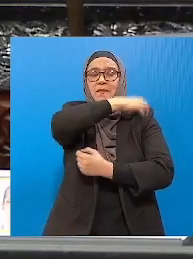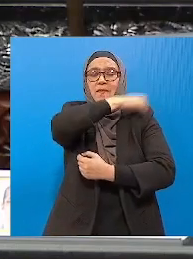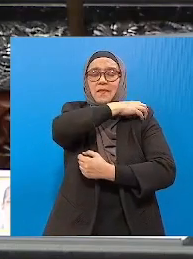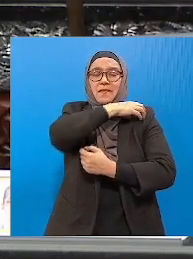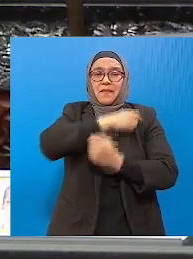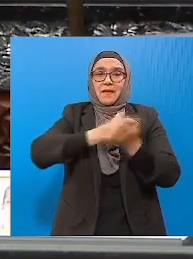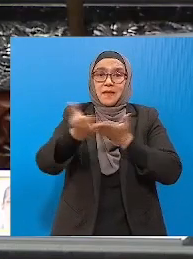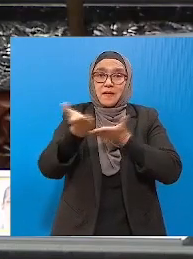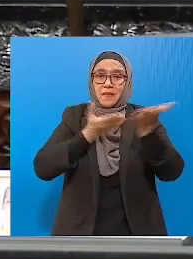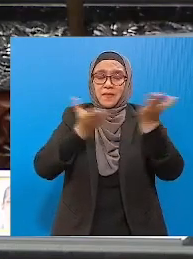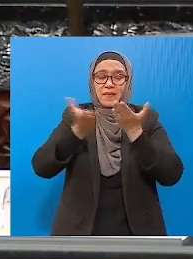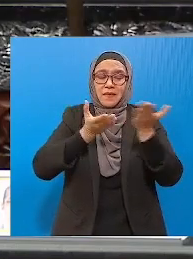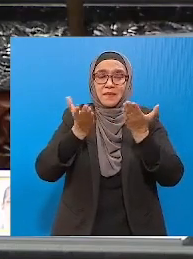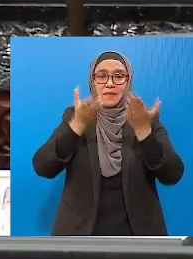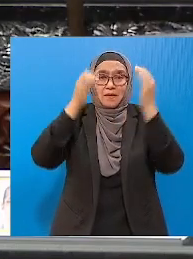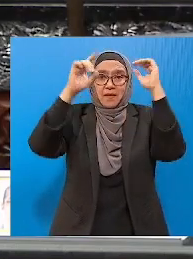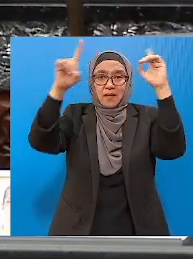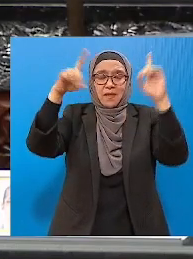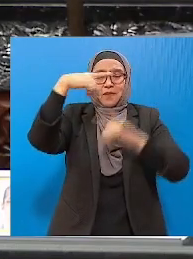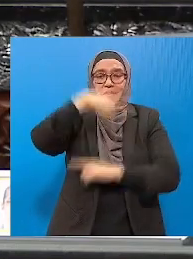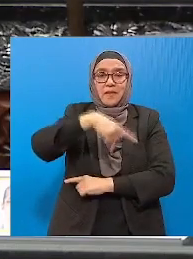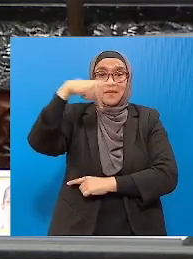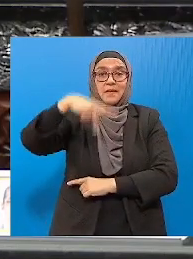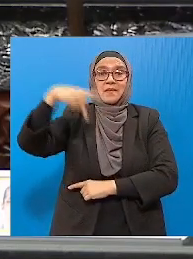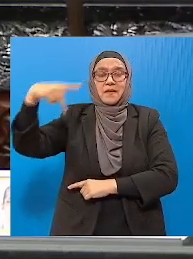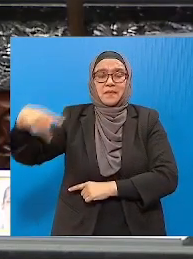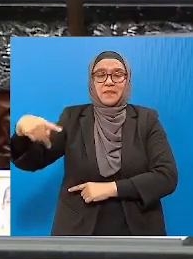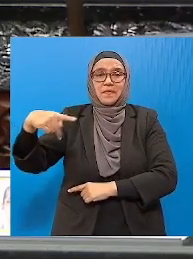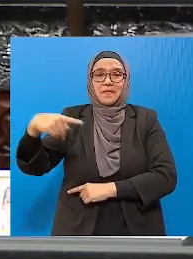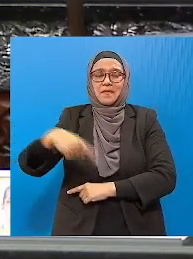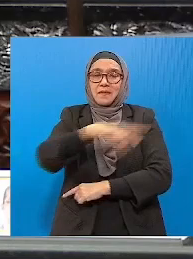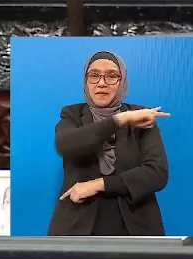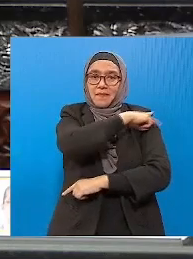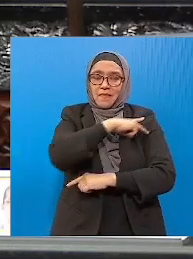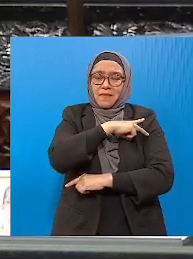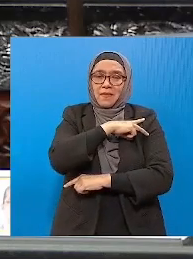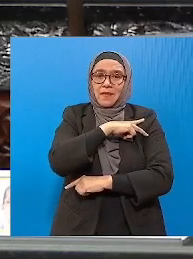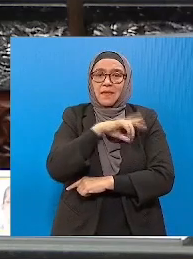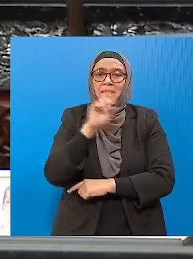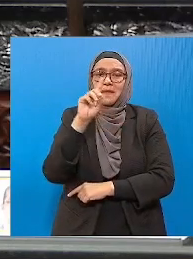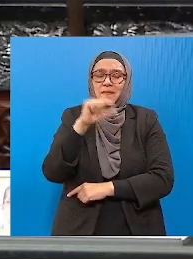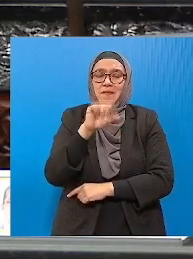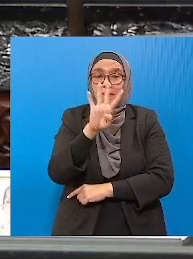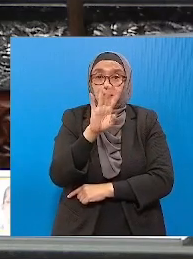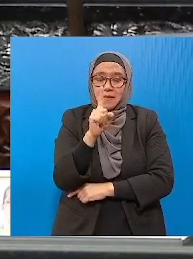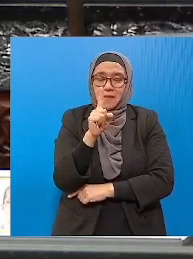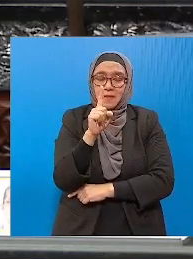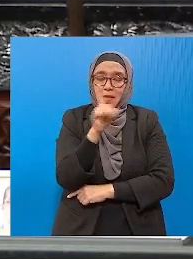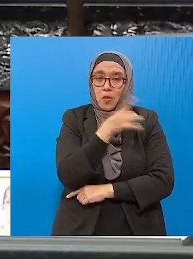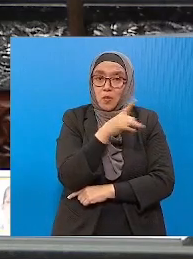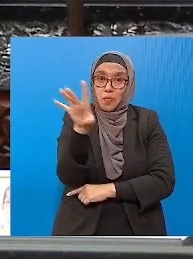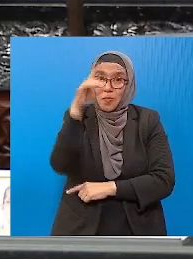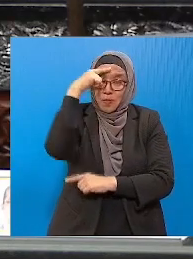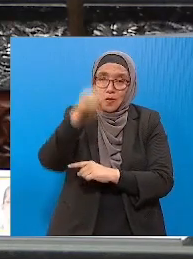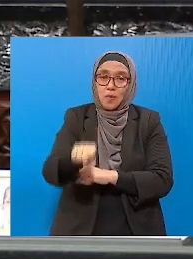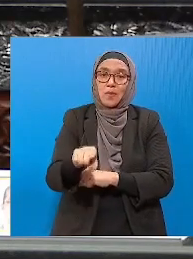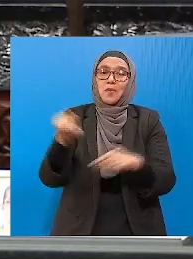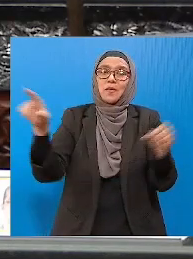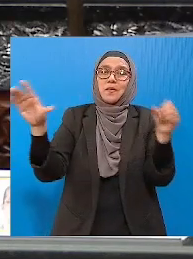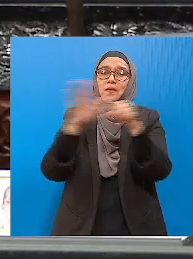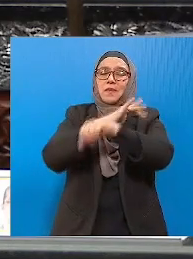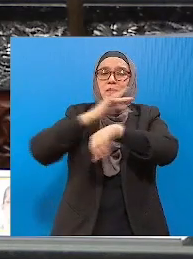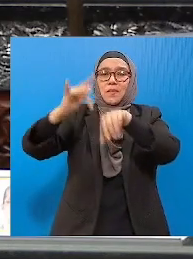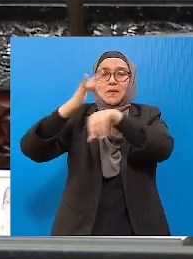pendidikan VP great 4dj 41 secara one of bagi mengisi